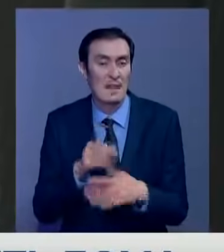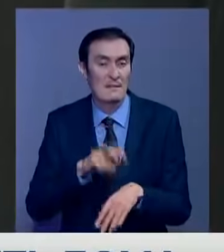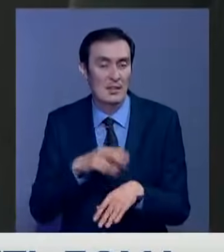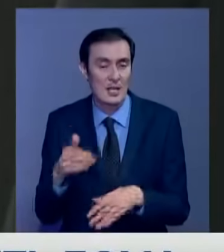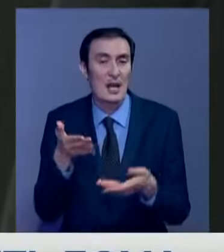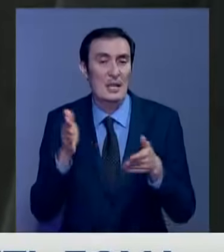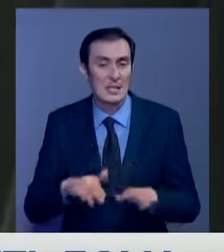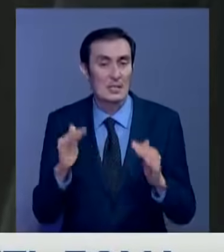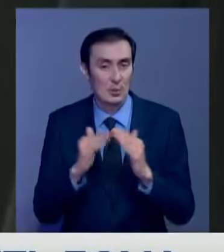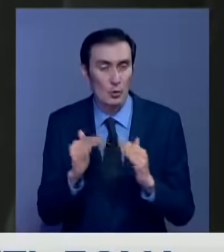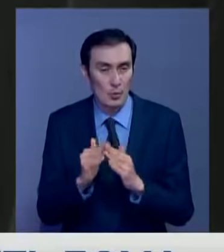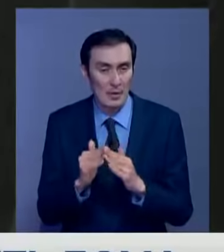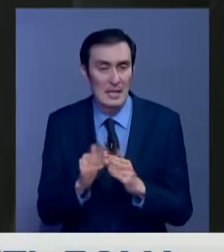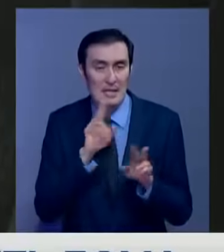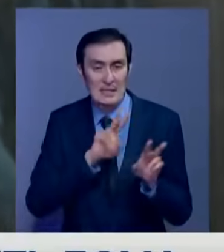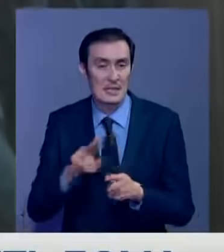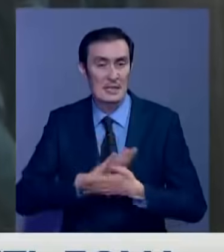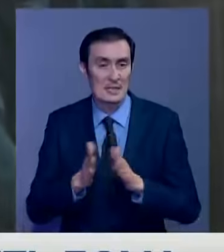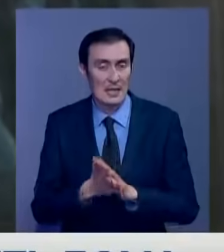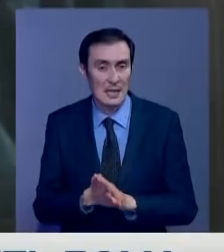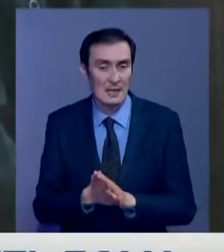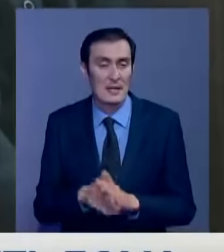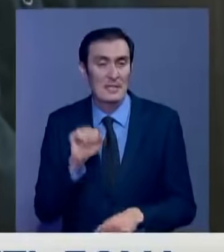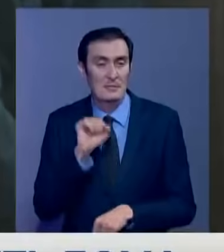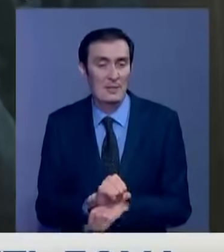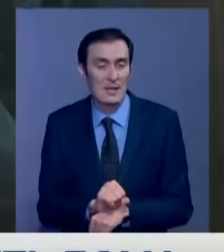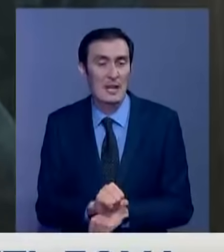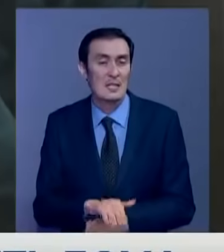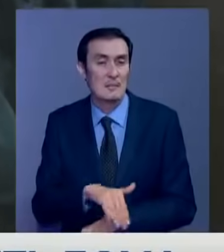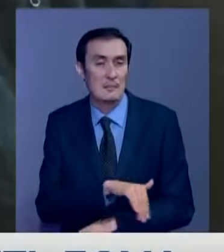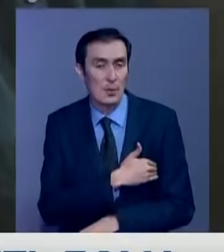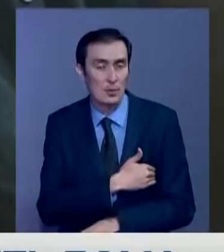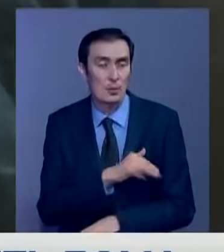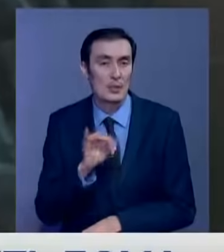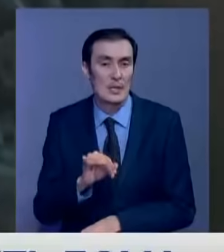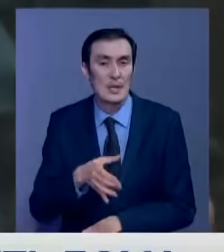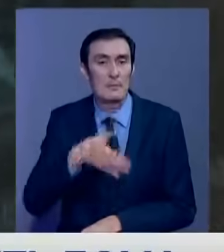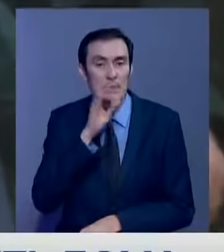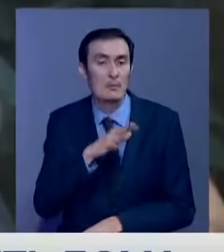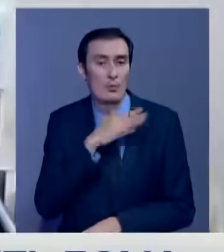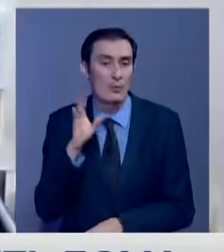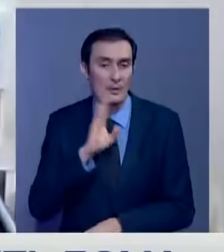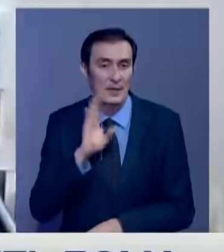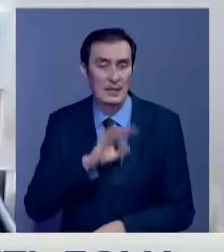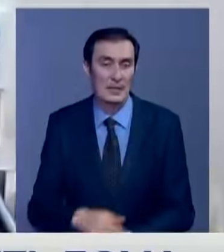ей оставаться дома, следить за состоянием, сбивать температуру жаропонижающими и пить много воды.